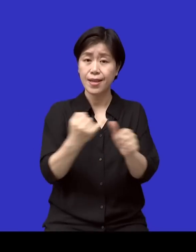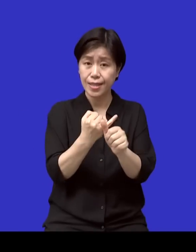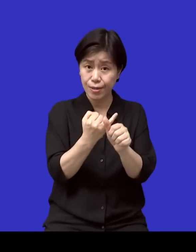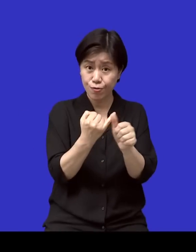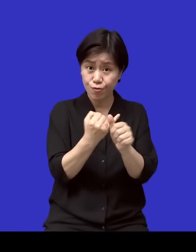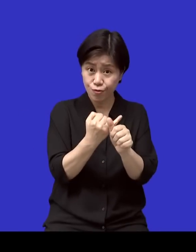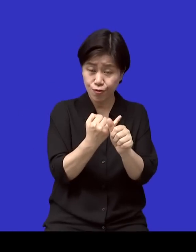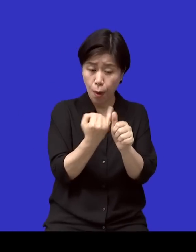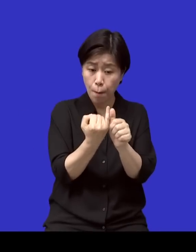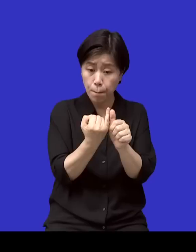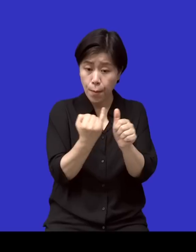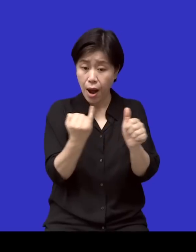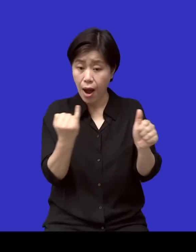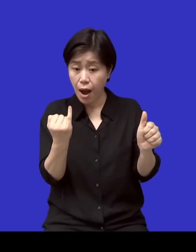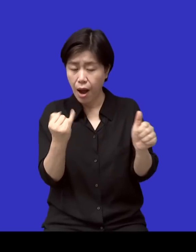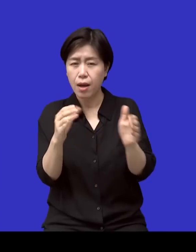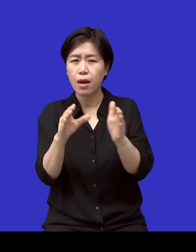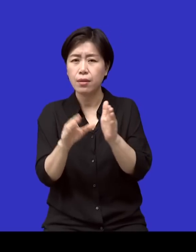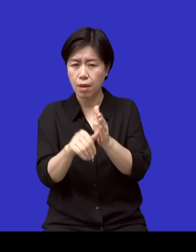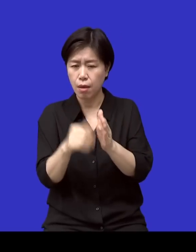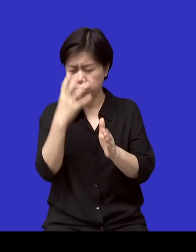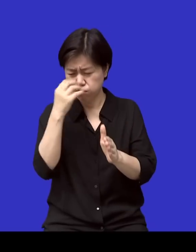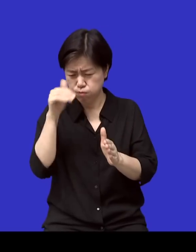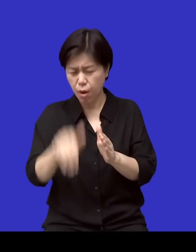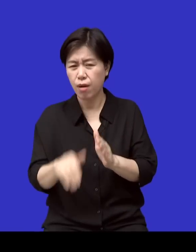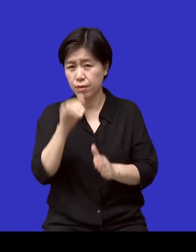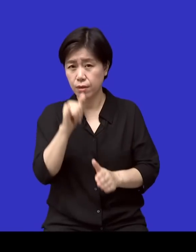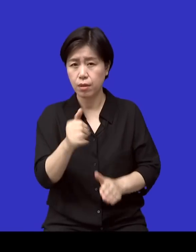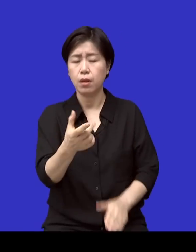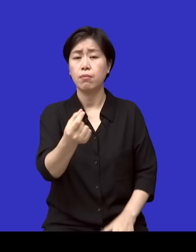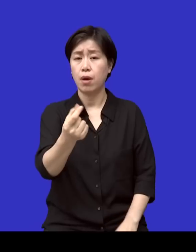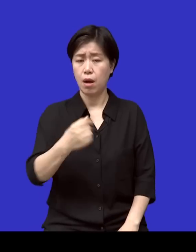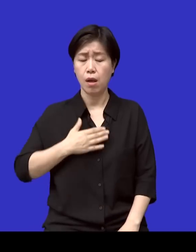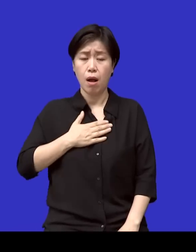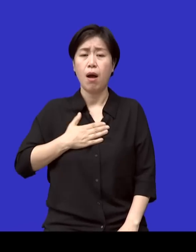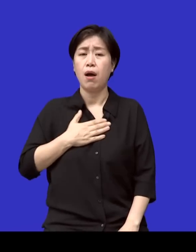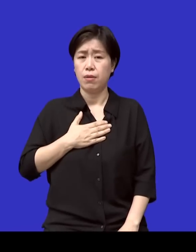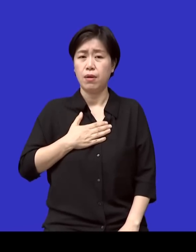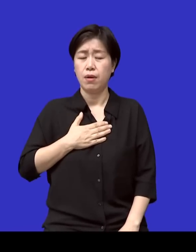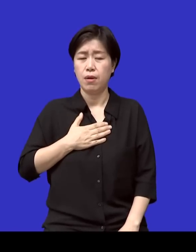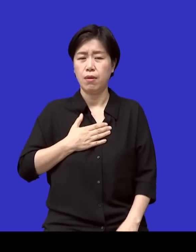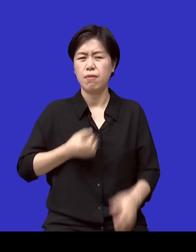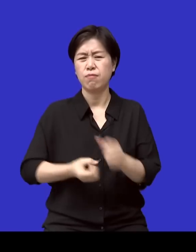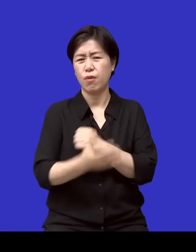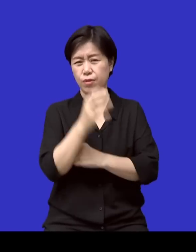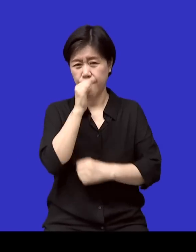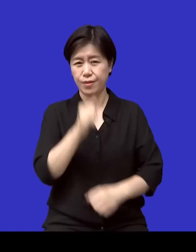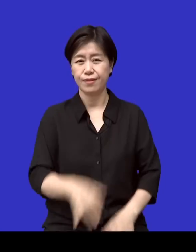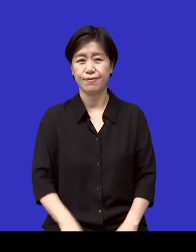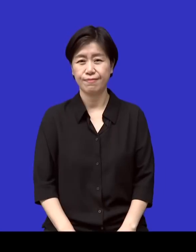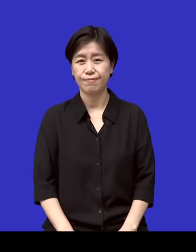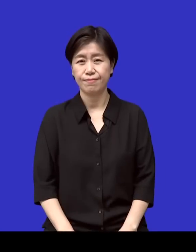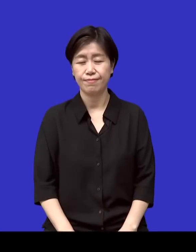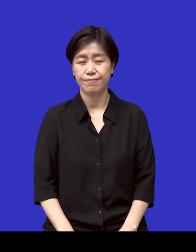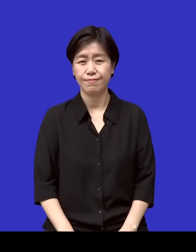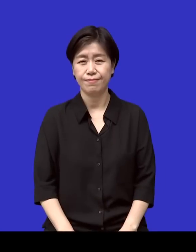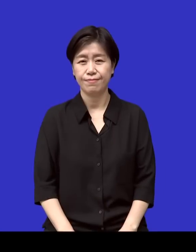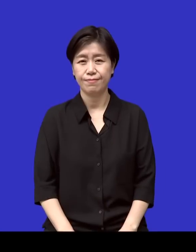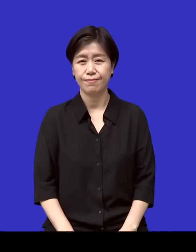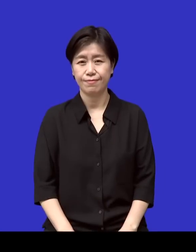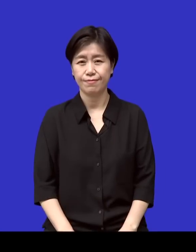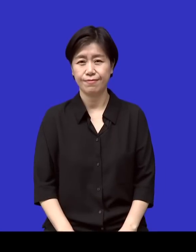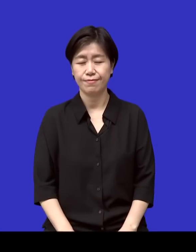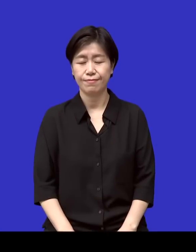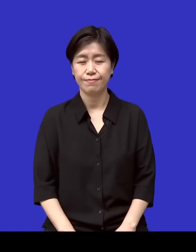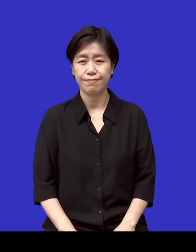때 슬럼프가 오더라고요. 아, 그러니까 그 영향이 그치. 있죠. 네. 감정의 영향이 아무래도 있어요. 네. 그래서 막